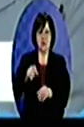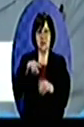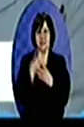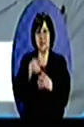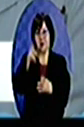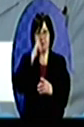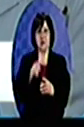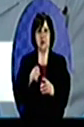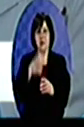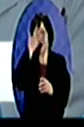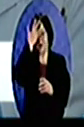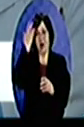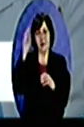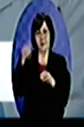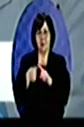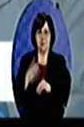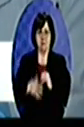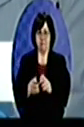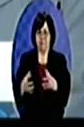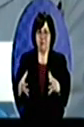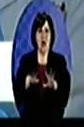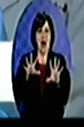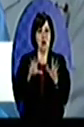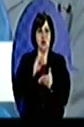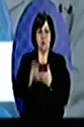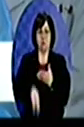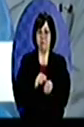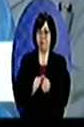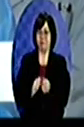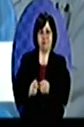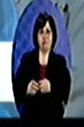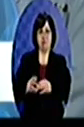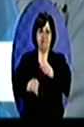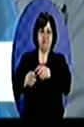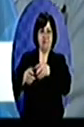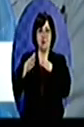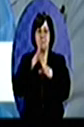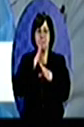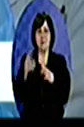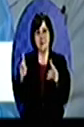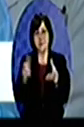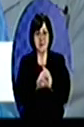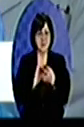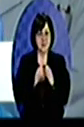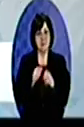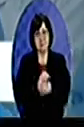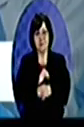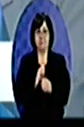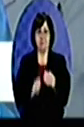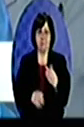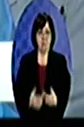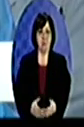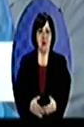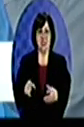одоо өргөтгөлийг 10 орчим тэрбум төгрөгөөр хийхээр одоо гэрээ гэлцэл бэлтгэл ажлууд нь одоо явагдаж байна. Энэ